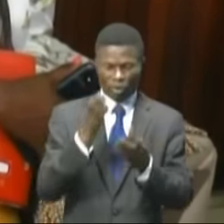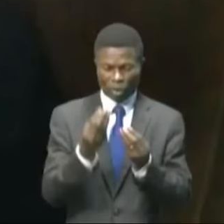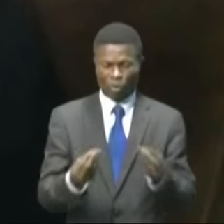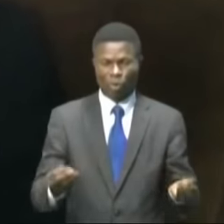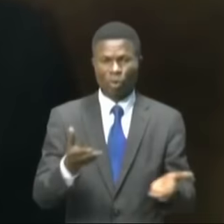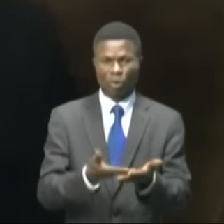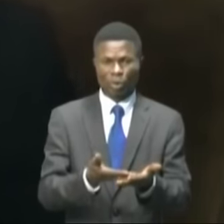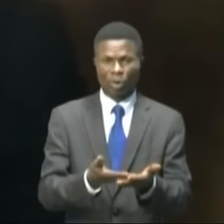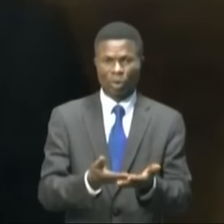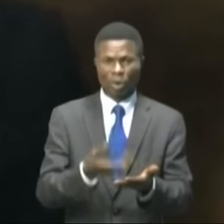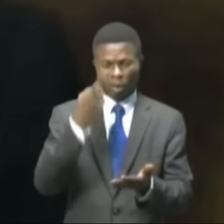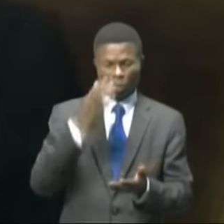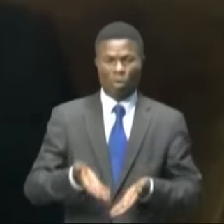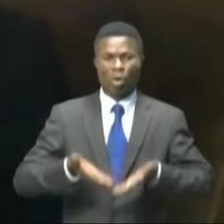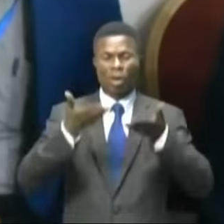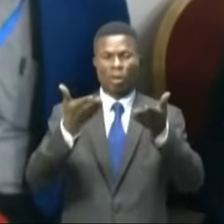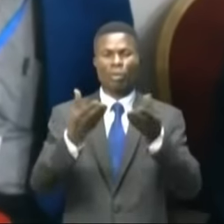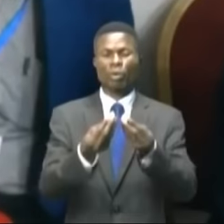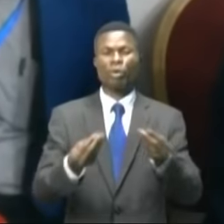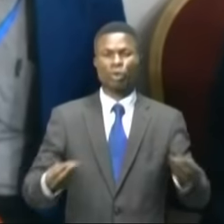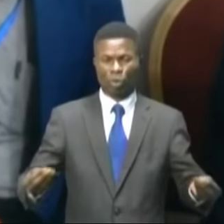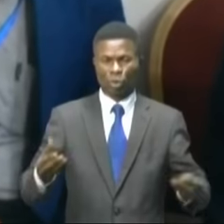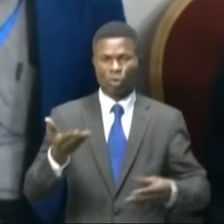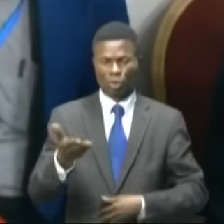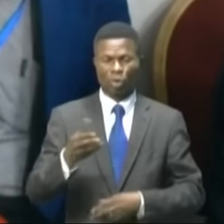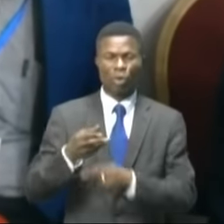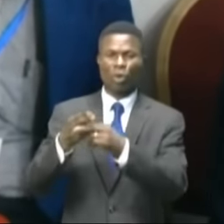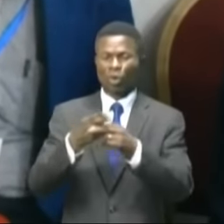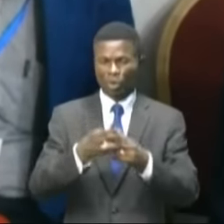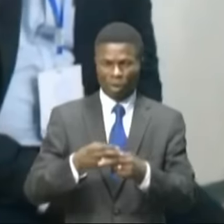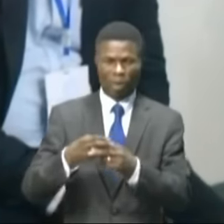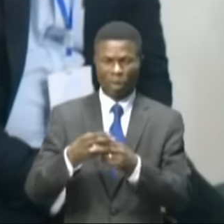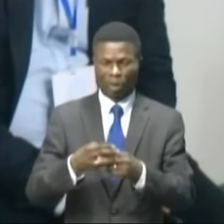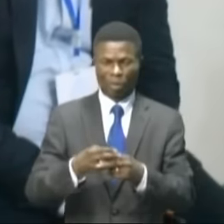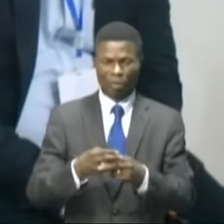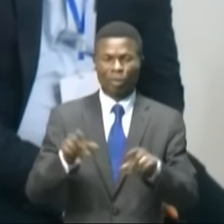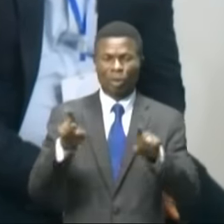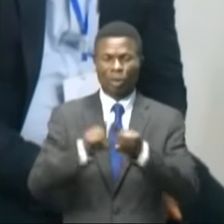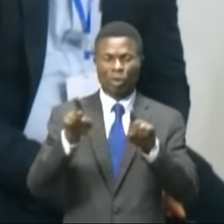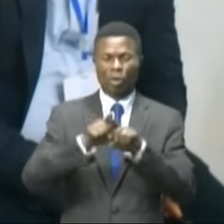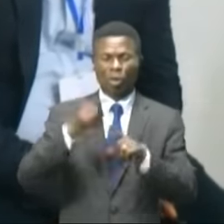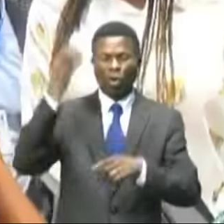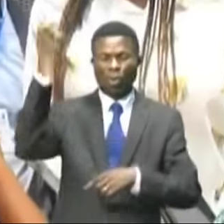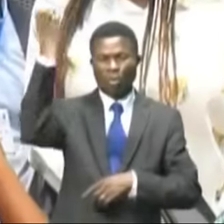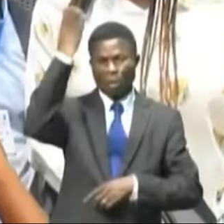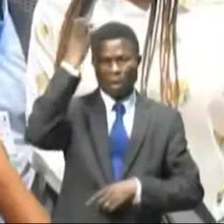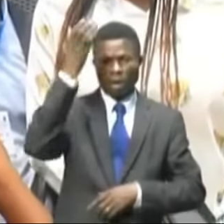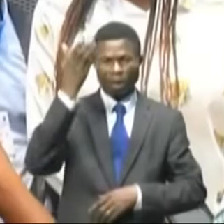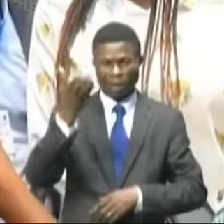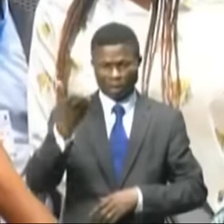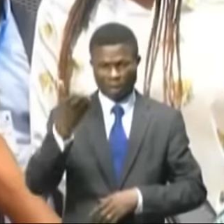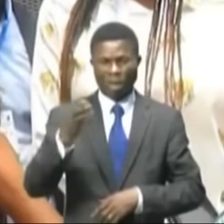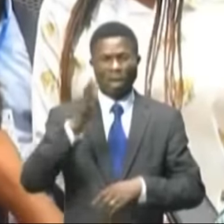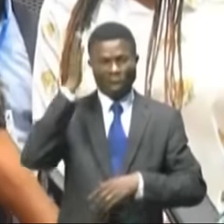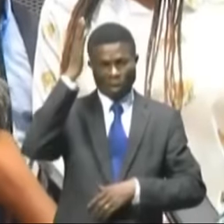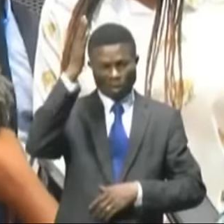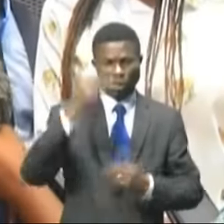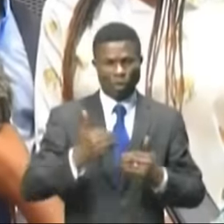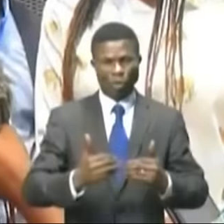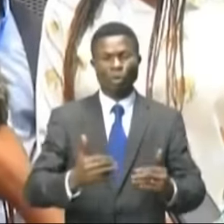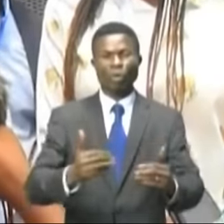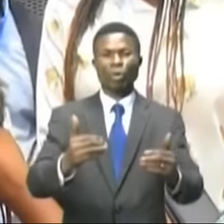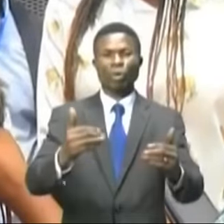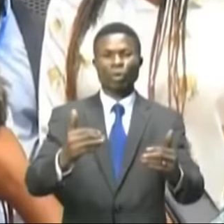pour pouvoir proposer les modèles de sécurité aux standards internationaux. Et très prochainement, nous allons poursuivre dans